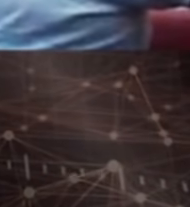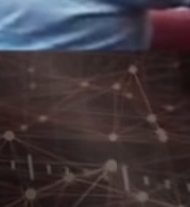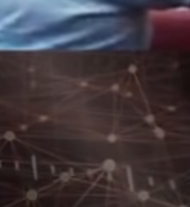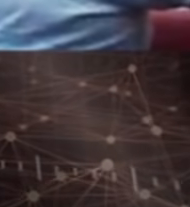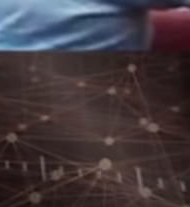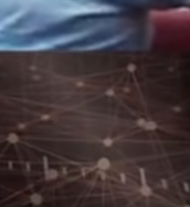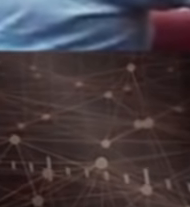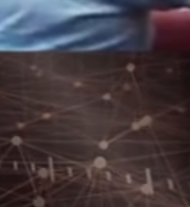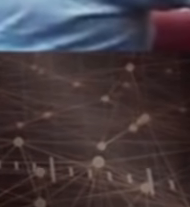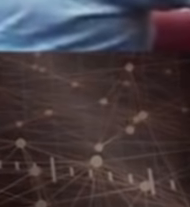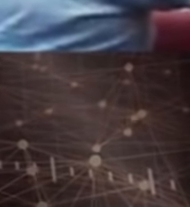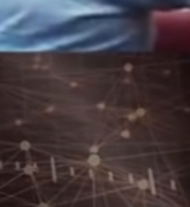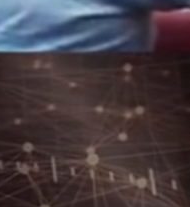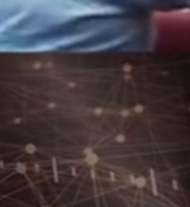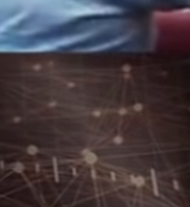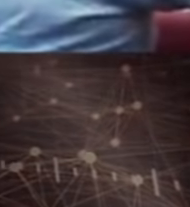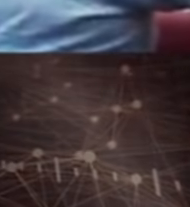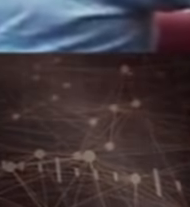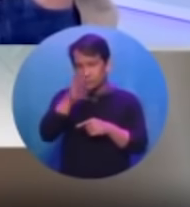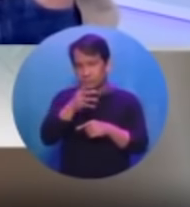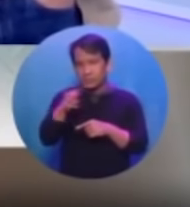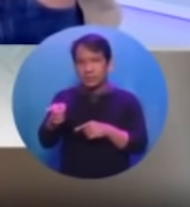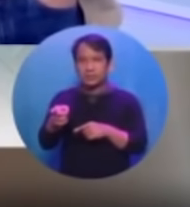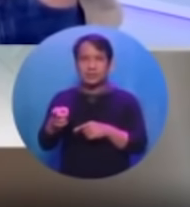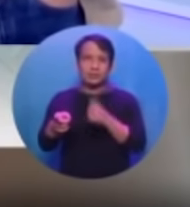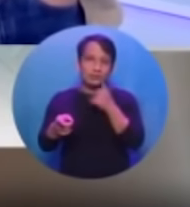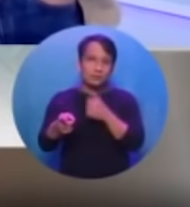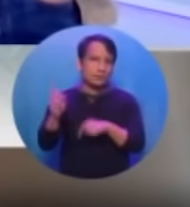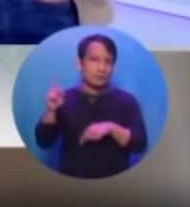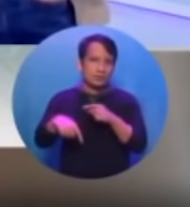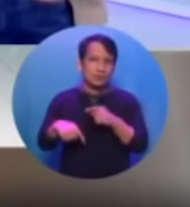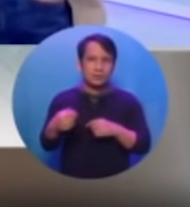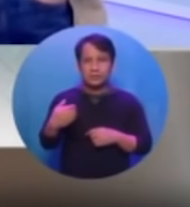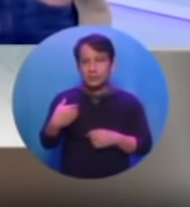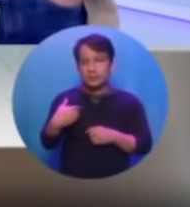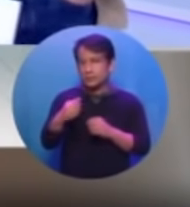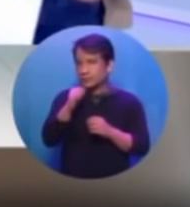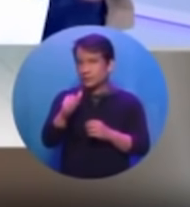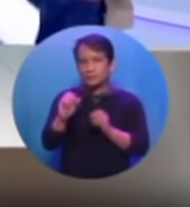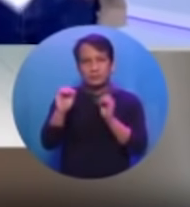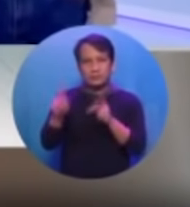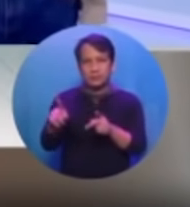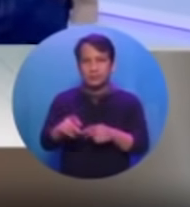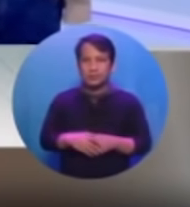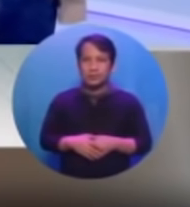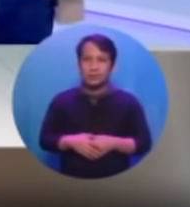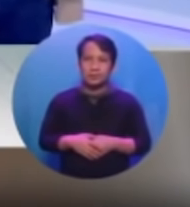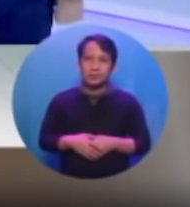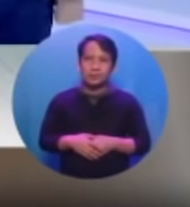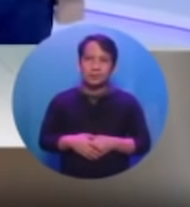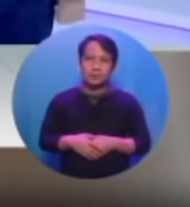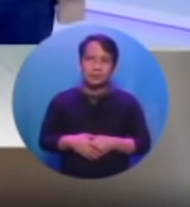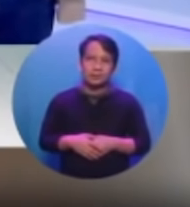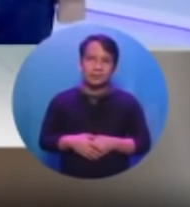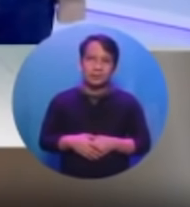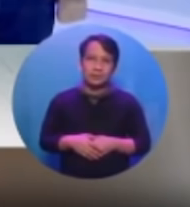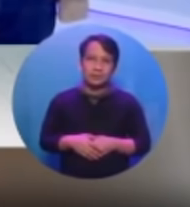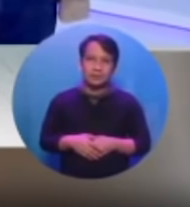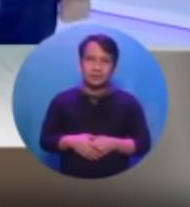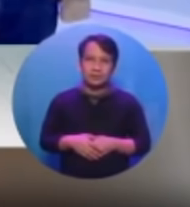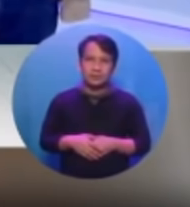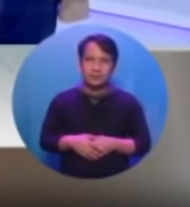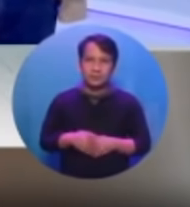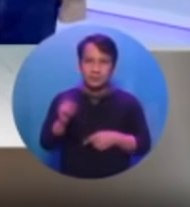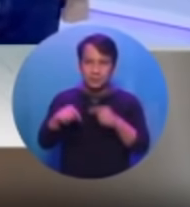sila okay-okay nung mga magulang po ng babae, yung biyanan po niya. Oo, oh, kung pamilya nga ng kanyang misis, hindi